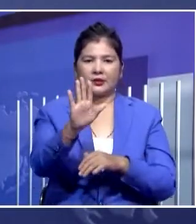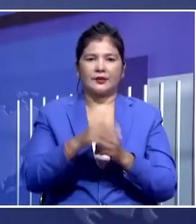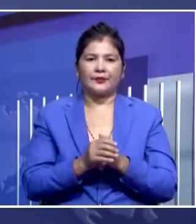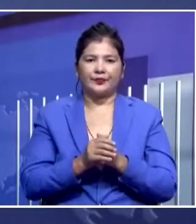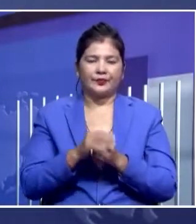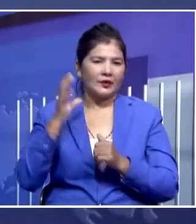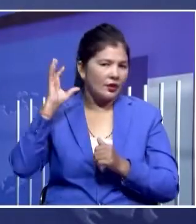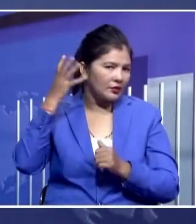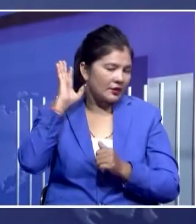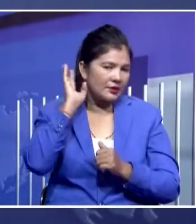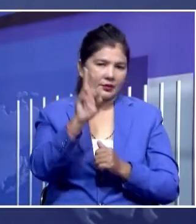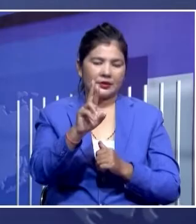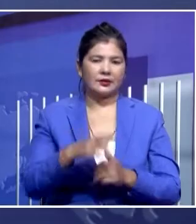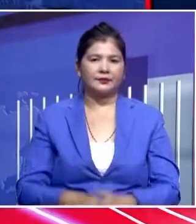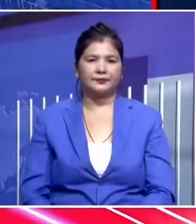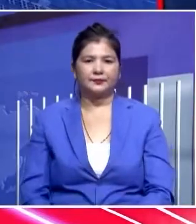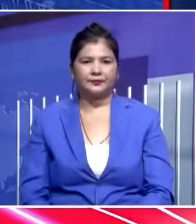अब अन्तर्राष्ट्रिय समाचार।